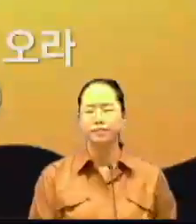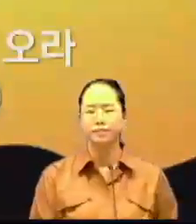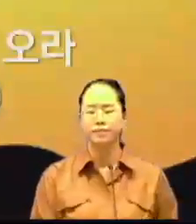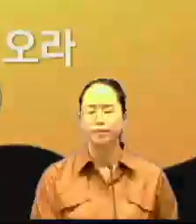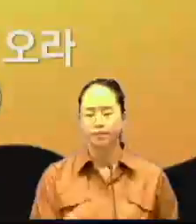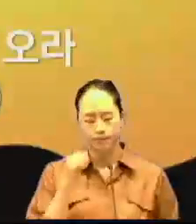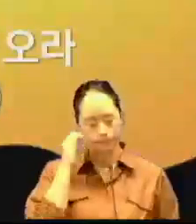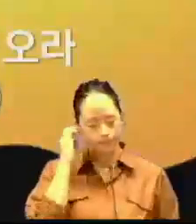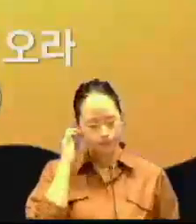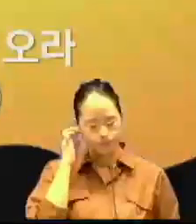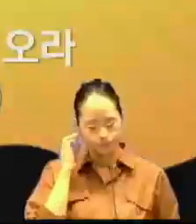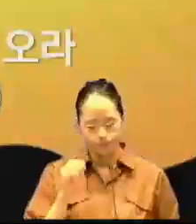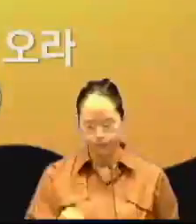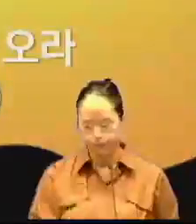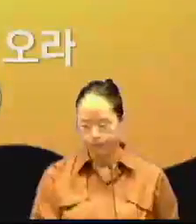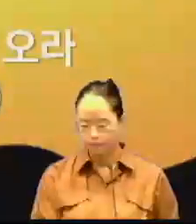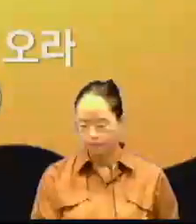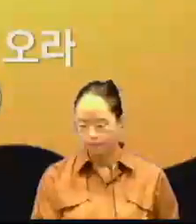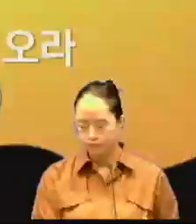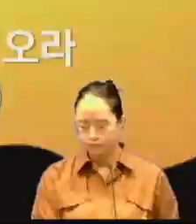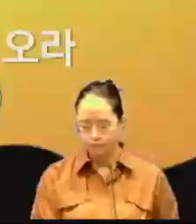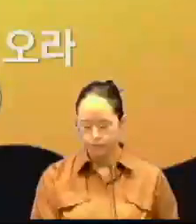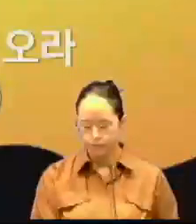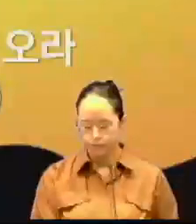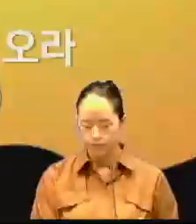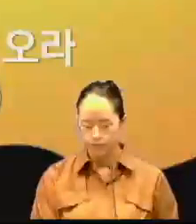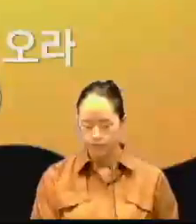自己能解决的办法的。